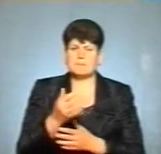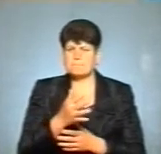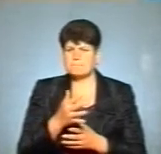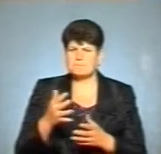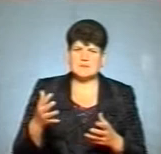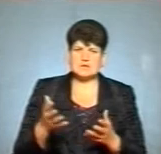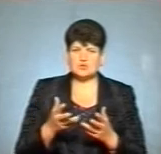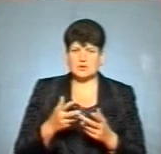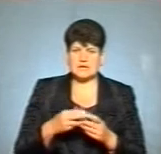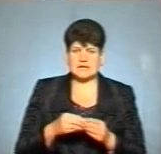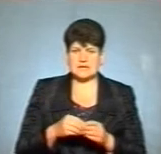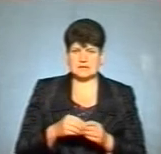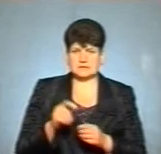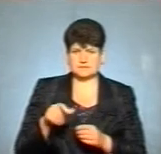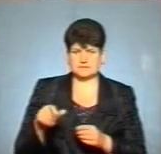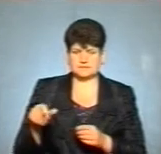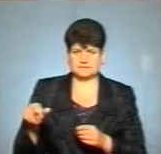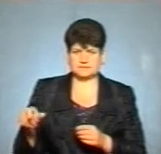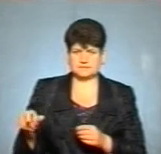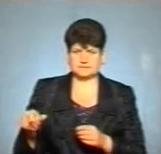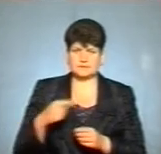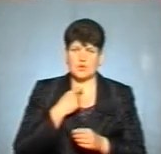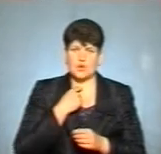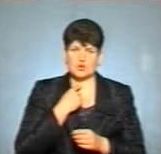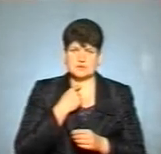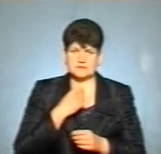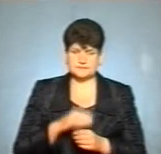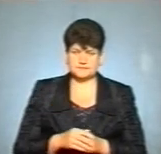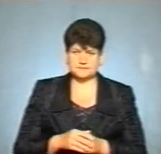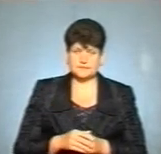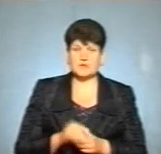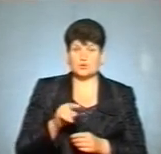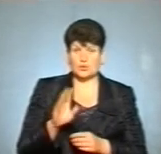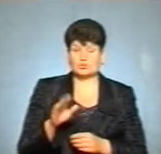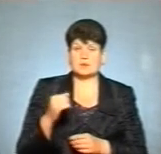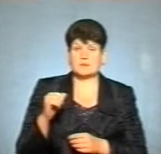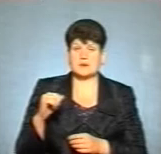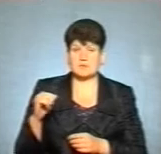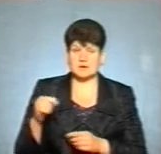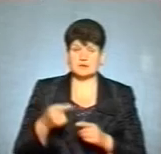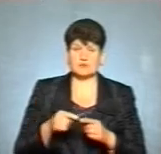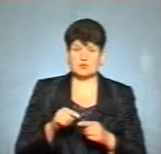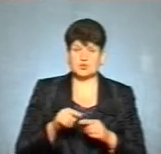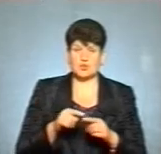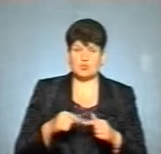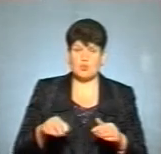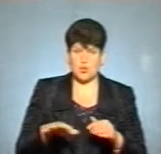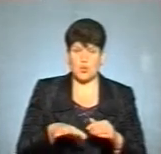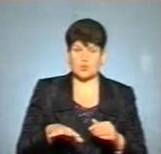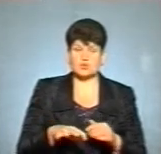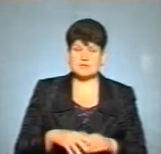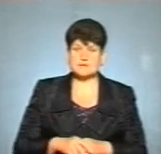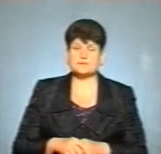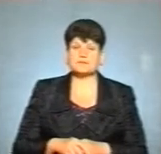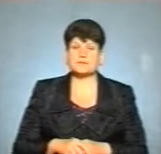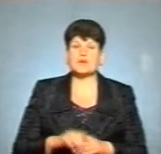кількість виборців, голосів виборців. Так? Тобто той буде перемагати відповідно в цьому окрузі.